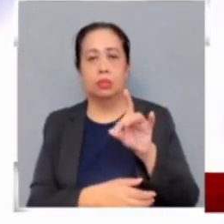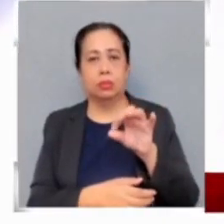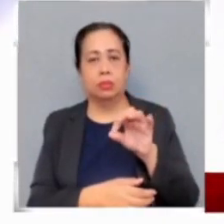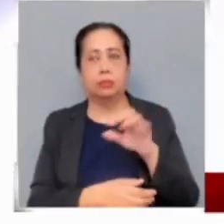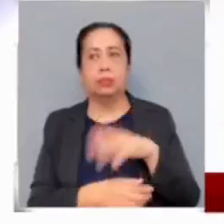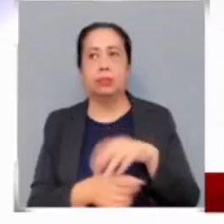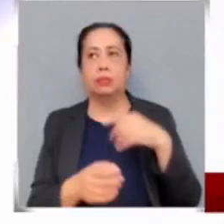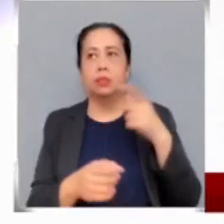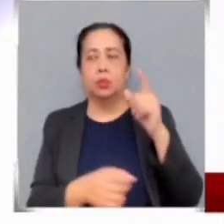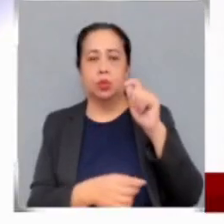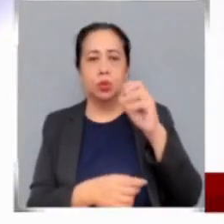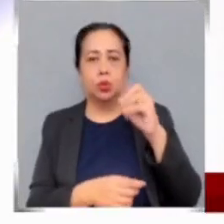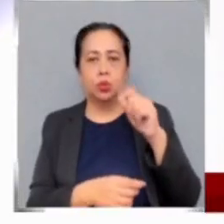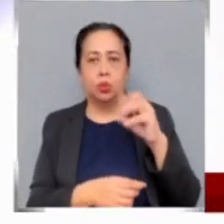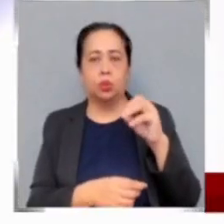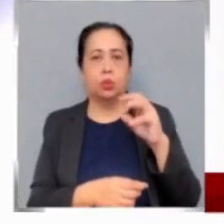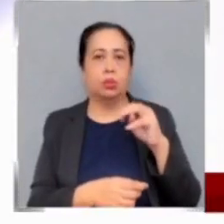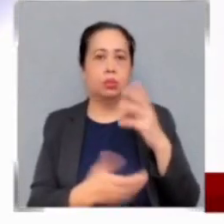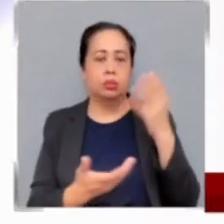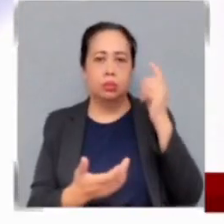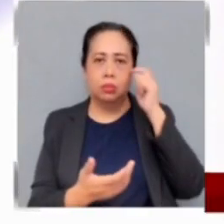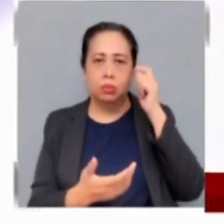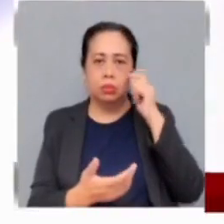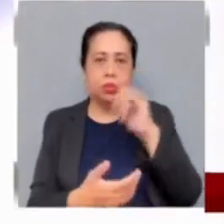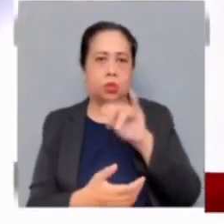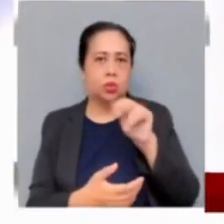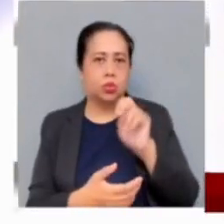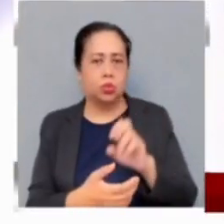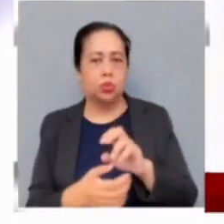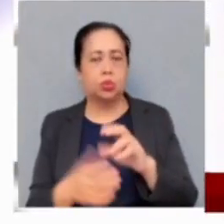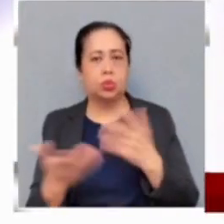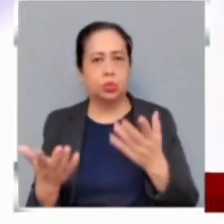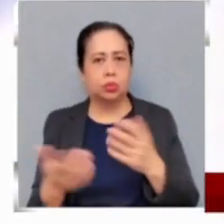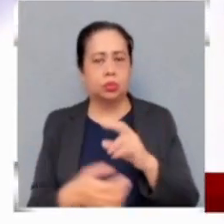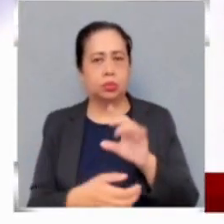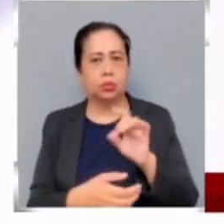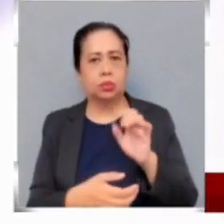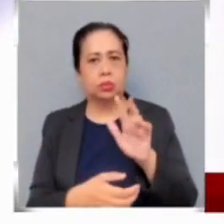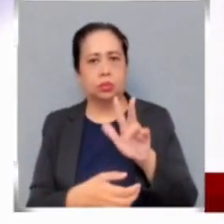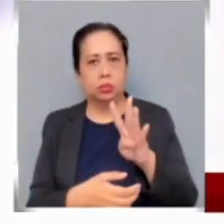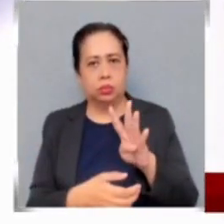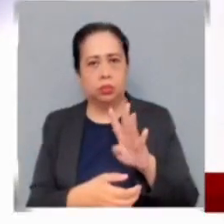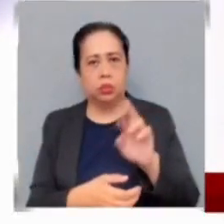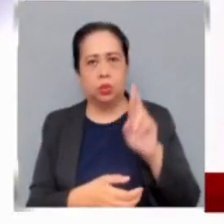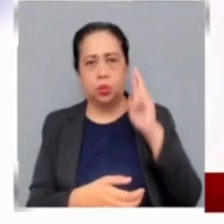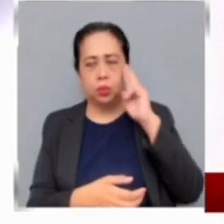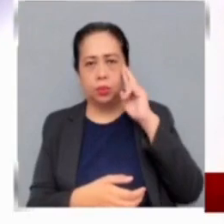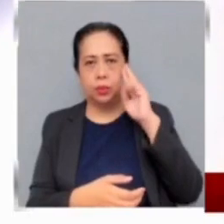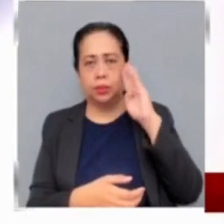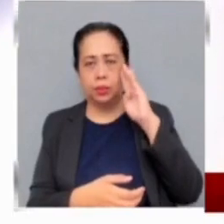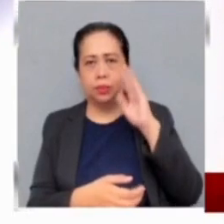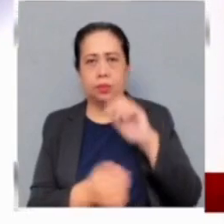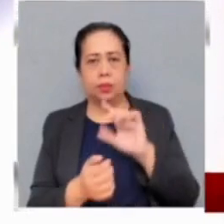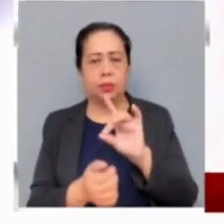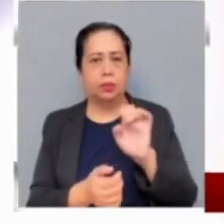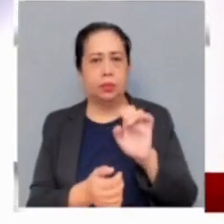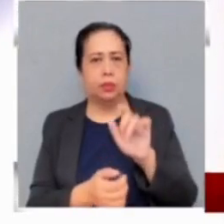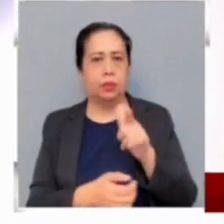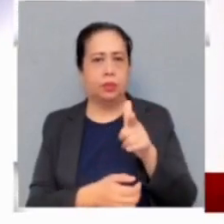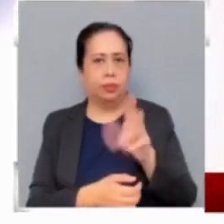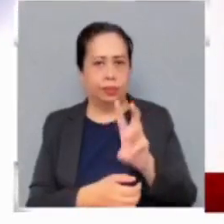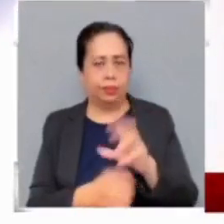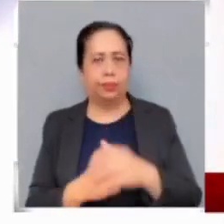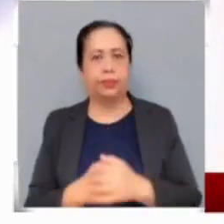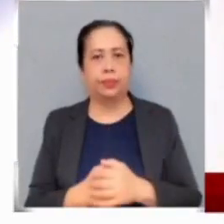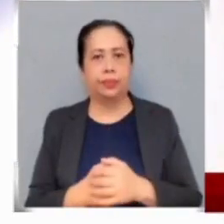may 841, June Angkilan na may 834, Rufy Bayonon na may 826.